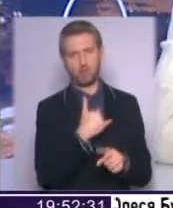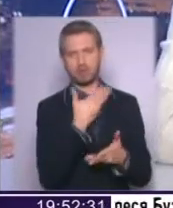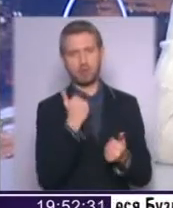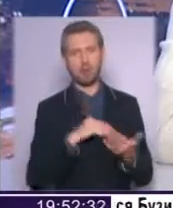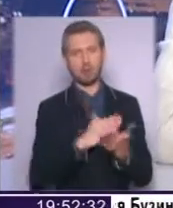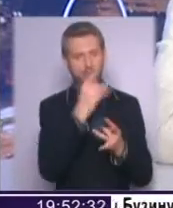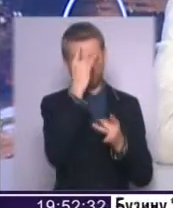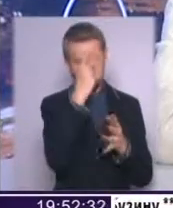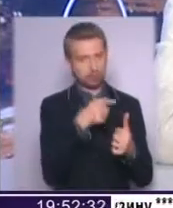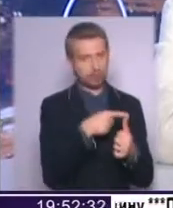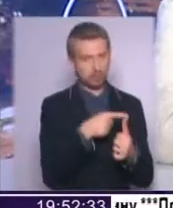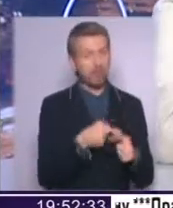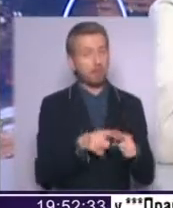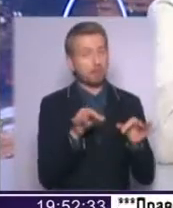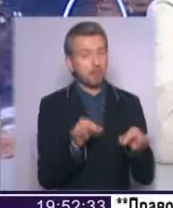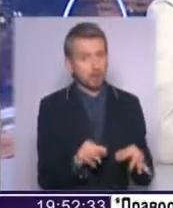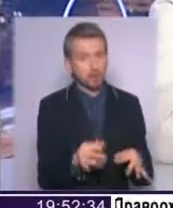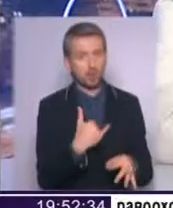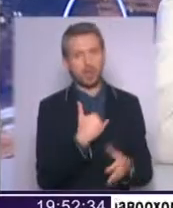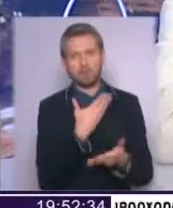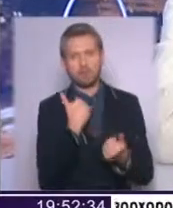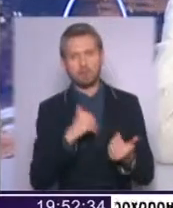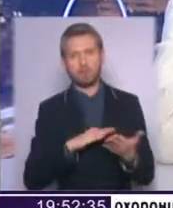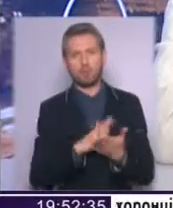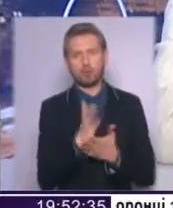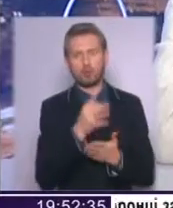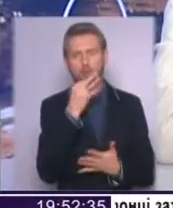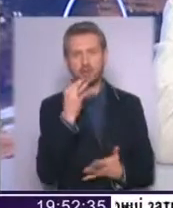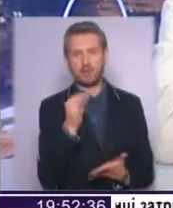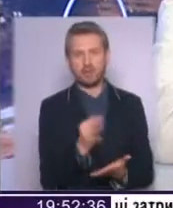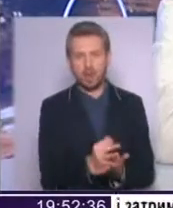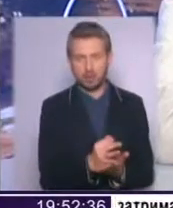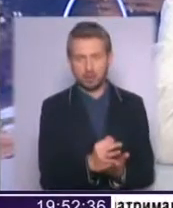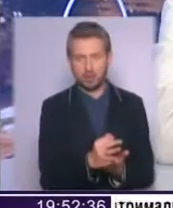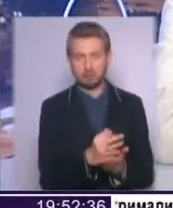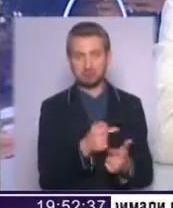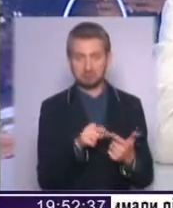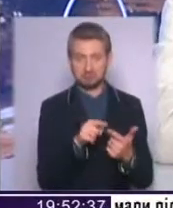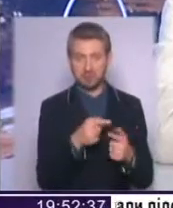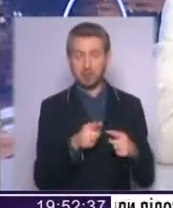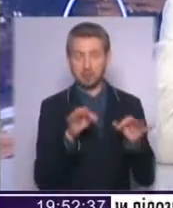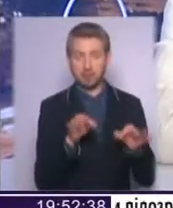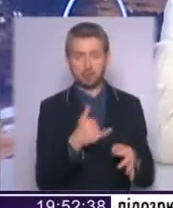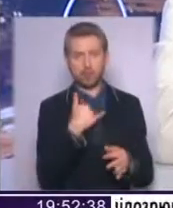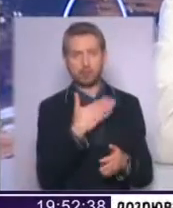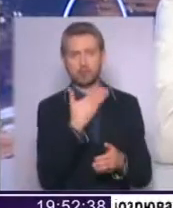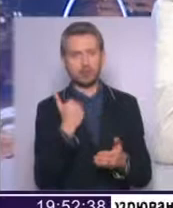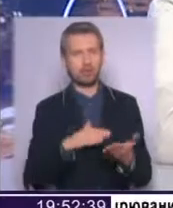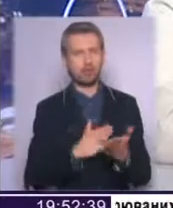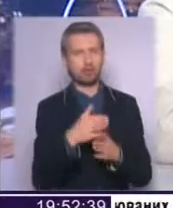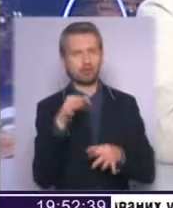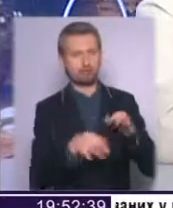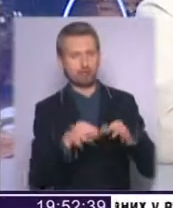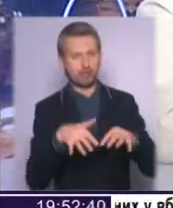раз, і це правда. У нас відсутня політична відповідальність, політичний, і це правда. У нас відсутній політичний трибунал,